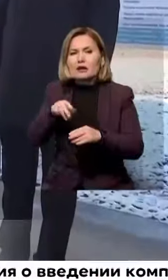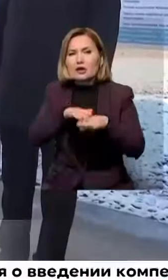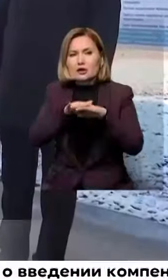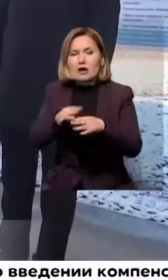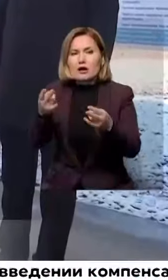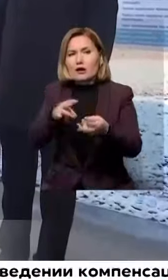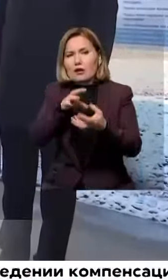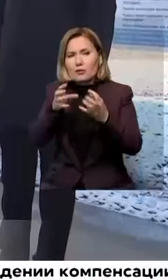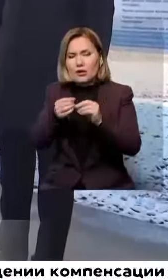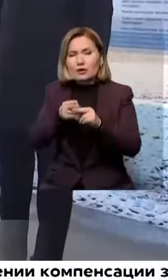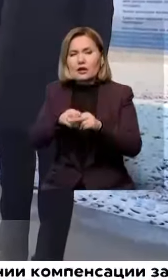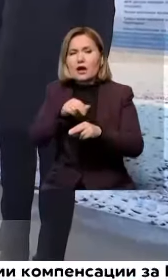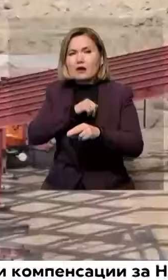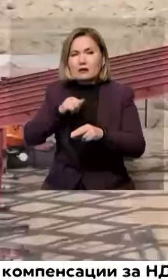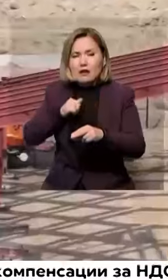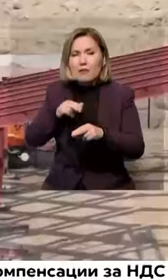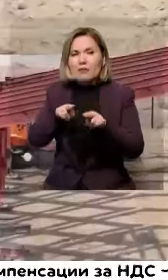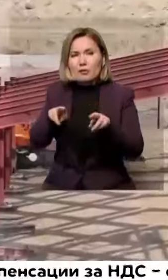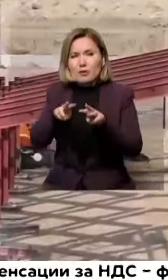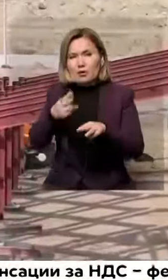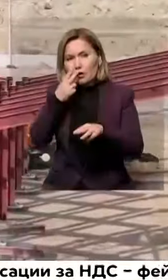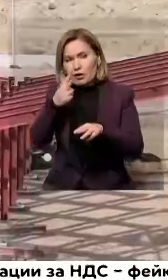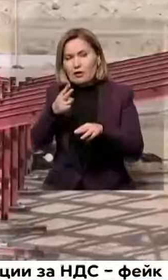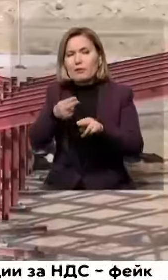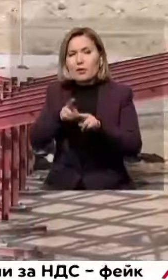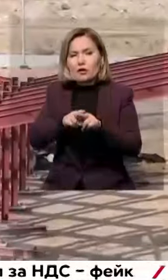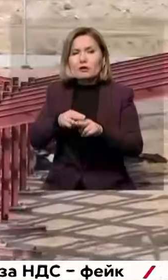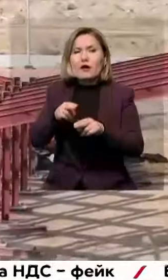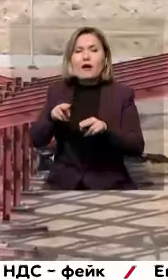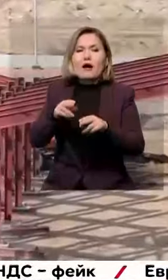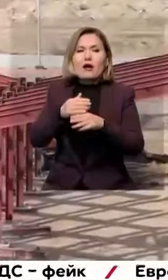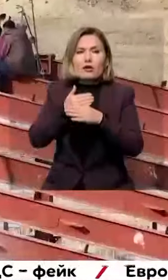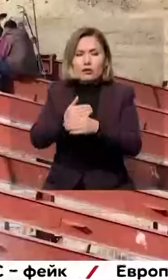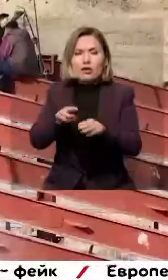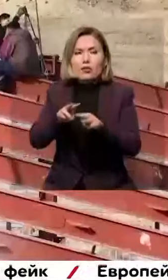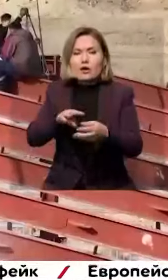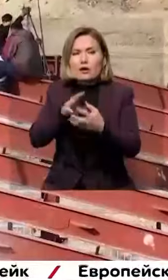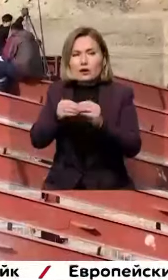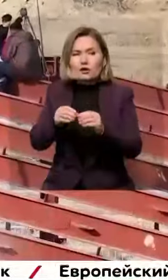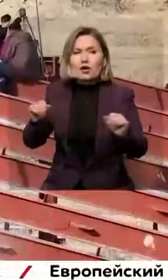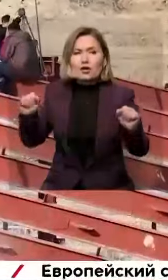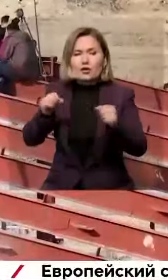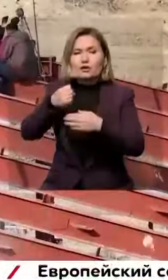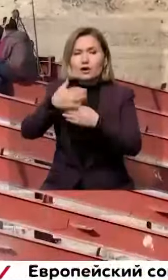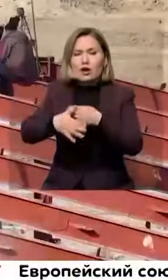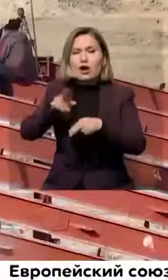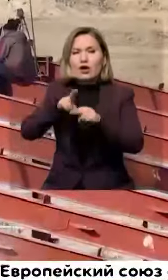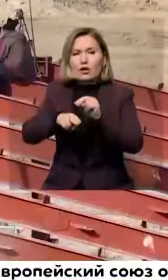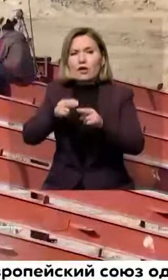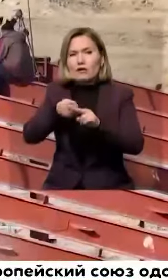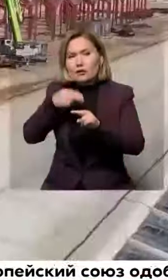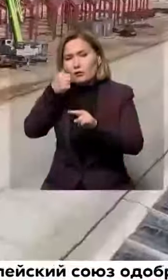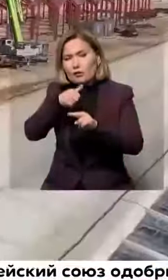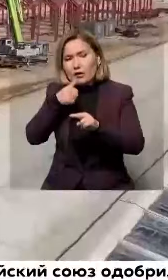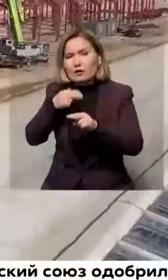айтты. Жағдаймен жете танысқан Олжас Бектен үкімет көмектесетінін айтып, Орталық Азиядағы үздік спорт кешенінің құрылысын биыл